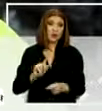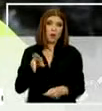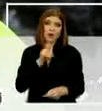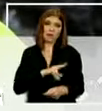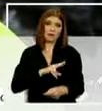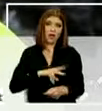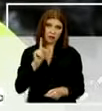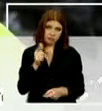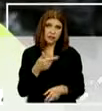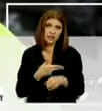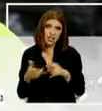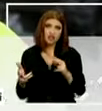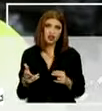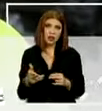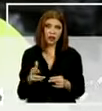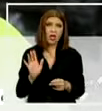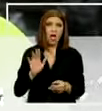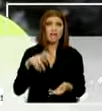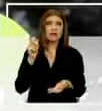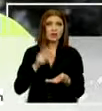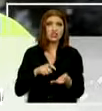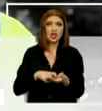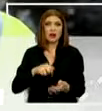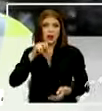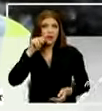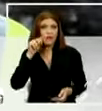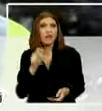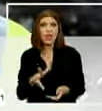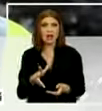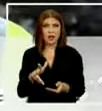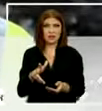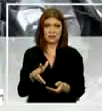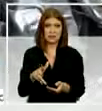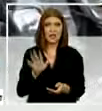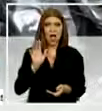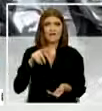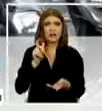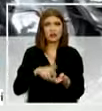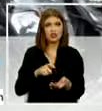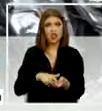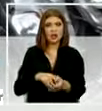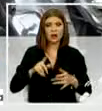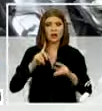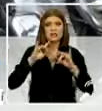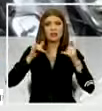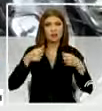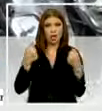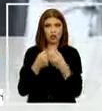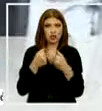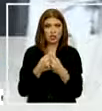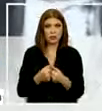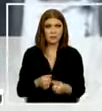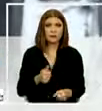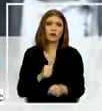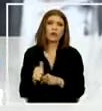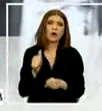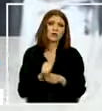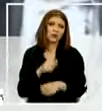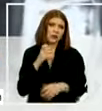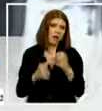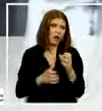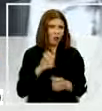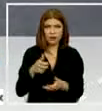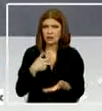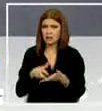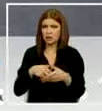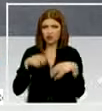sinceri. Avem solicitări, să nu zic zilnice, dar la 2-3 zile avem solicitări pe evenimente rutiere. E foarte, foarte aglomerată, se